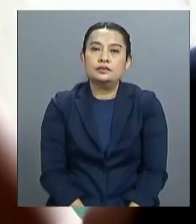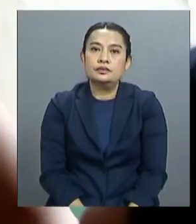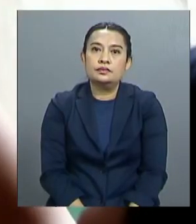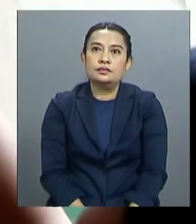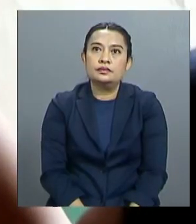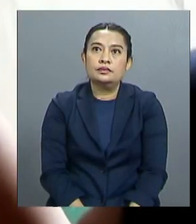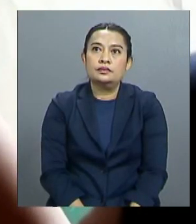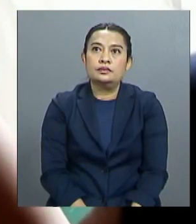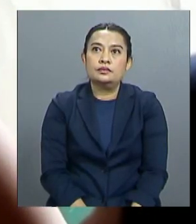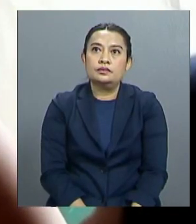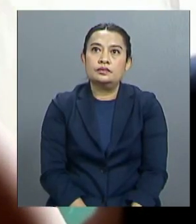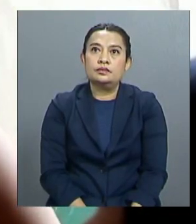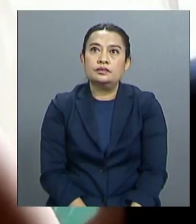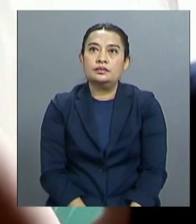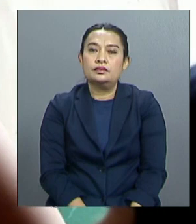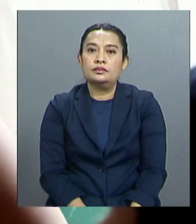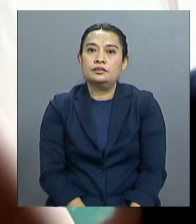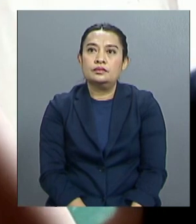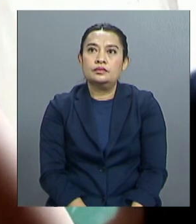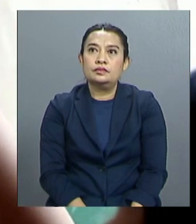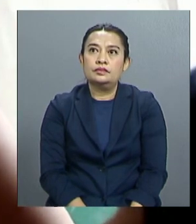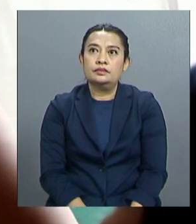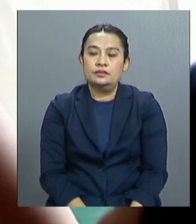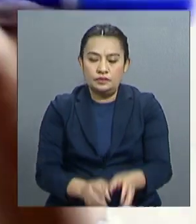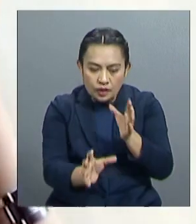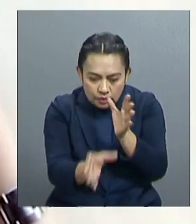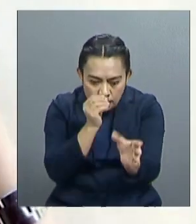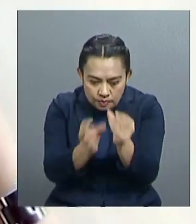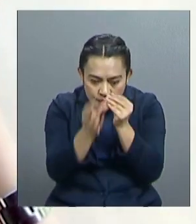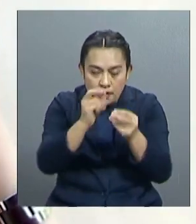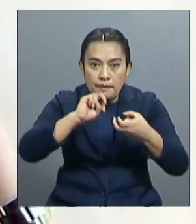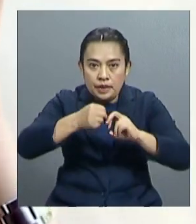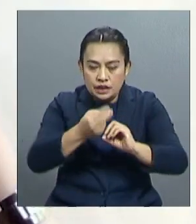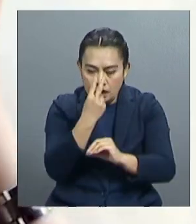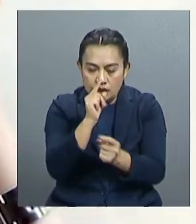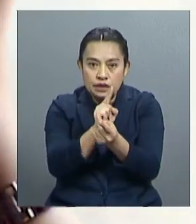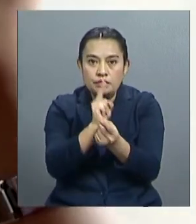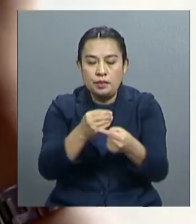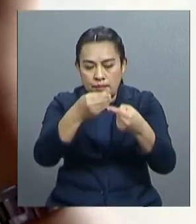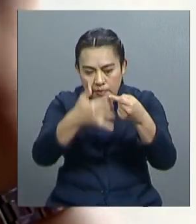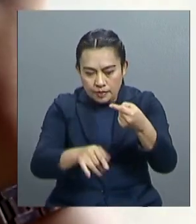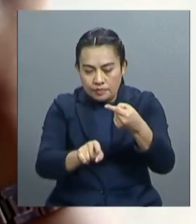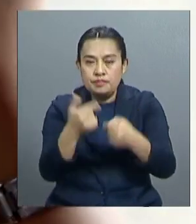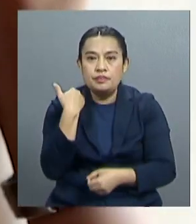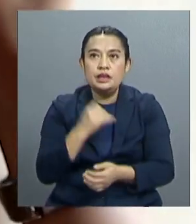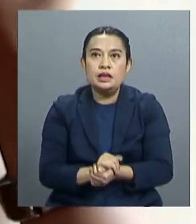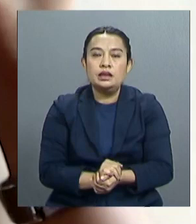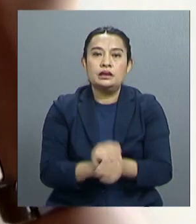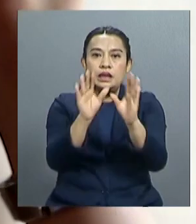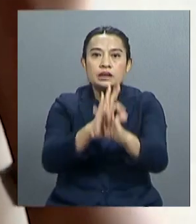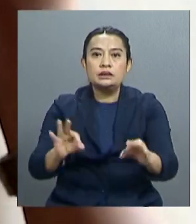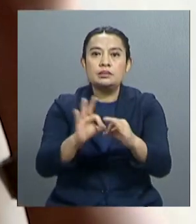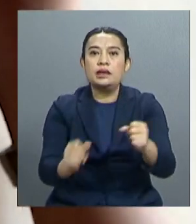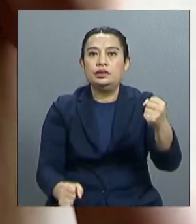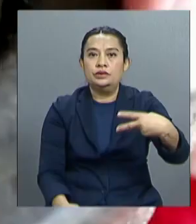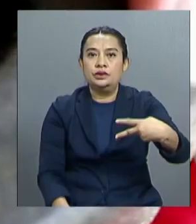จากการศึกษาพื้นที่ได้พบปัญหาในชุมชนหลายประเด็นแต่มี2ประเด็นที่น่าสนใจนั่นก็คือ